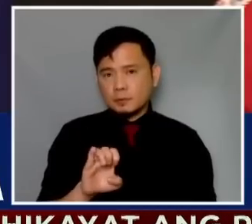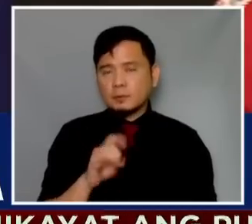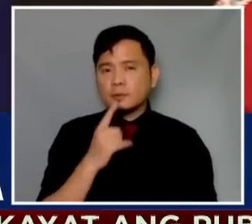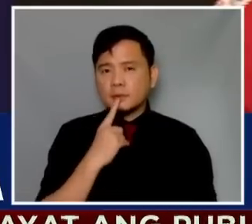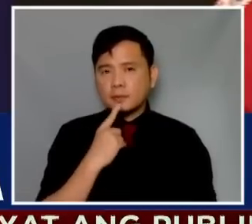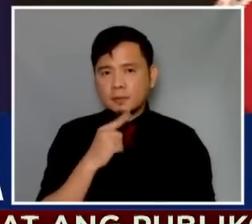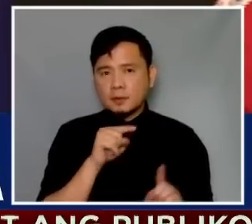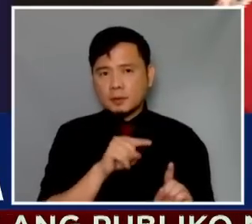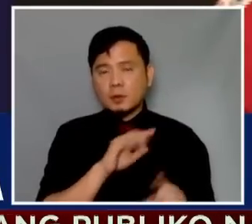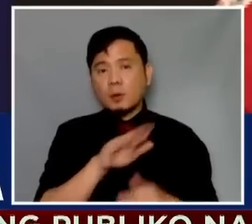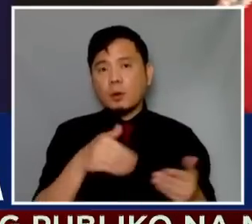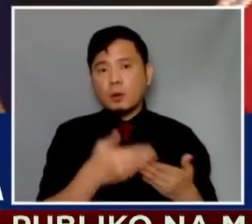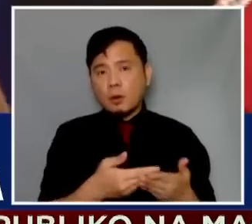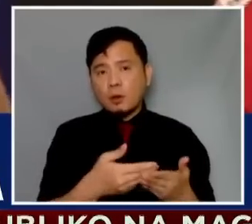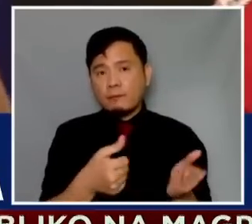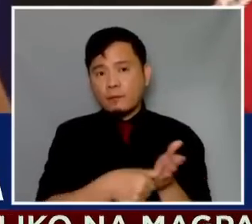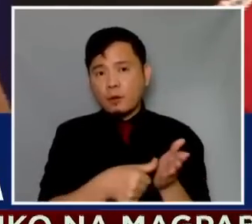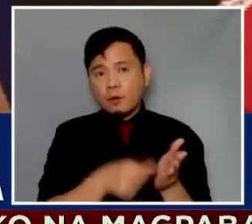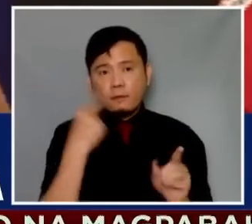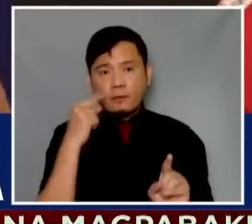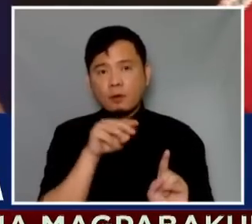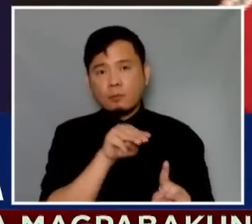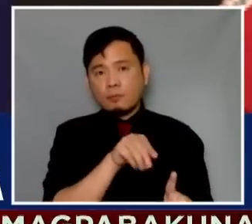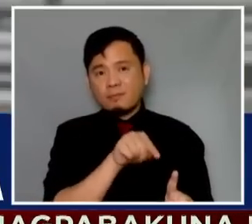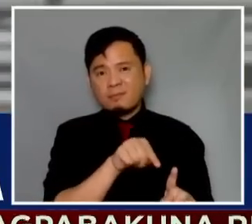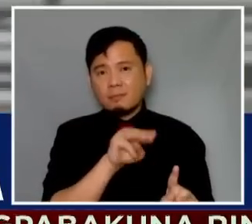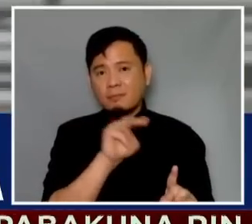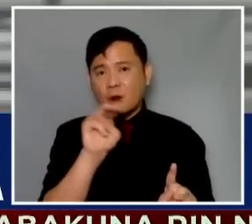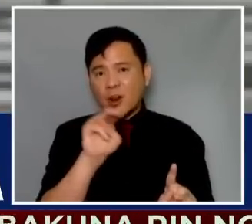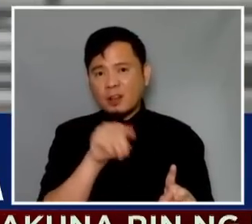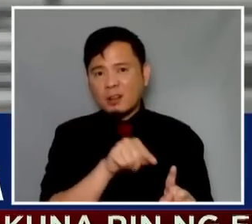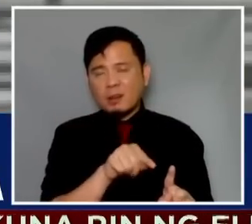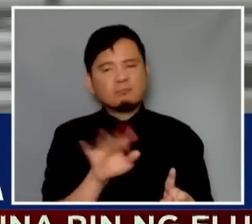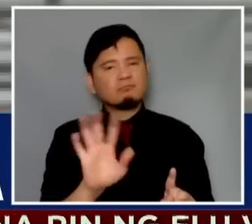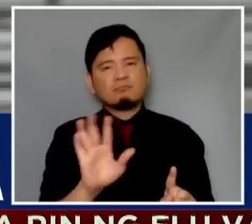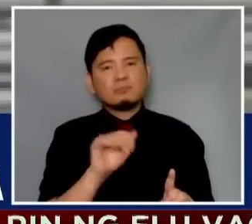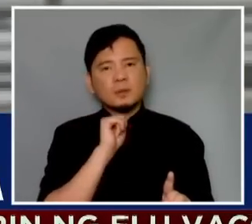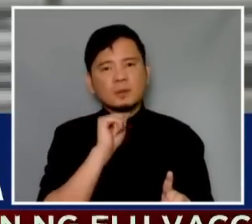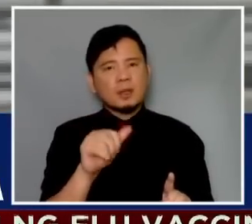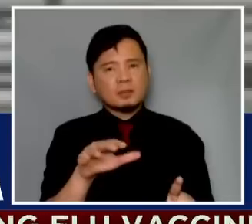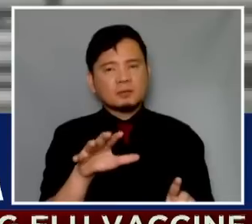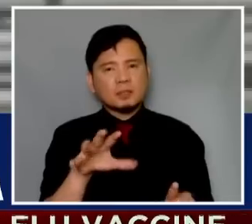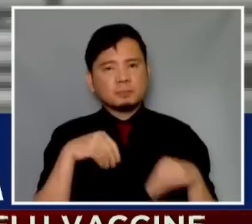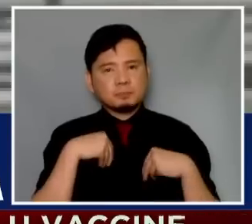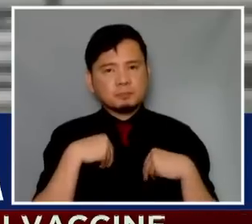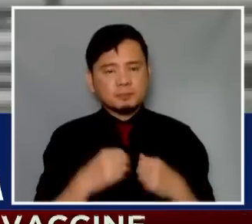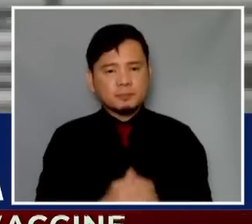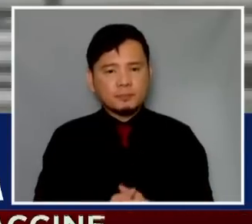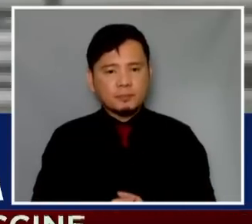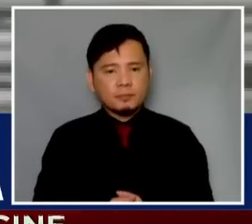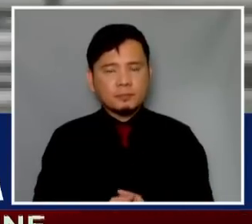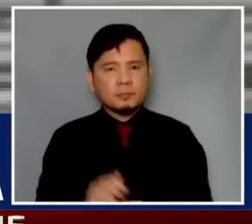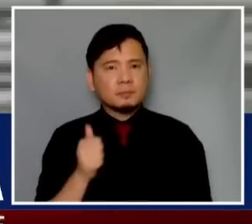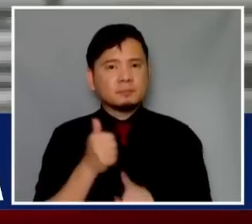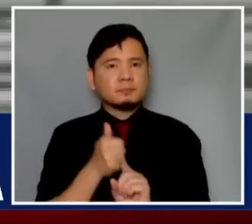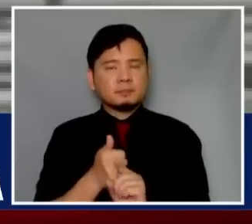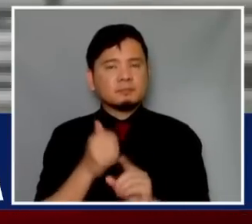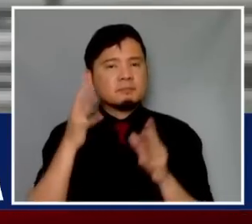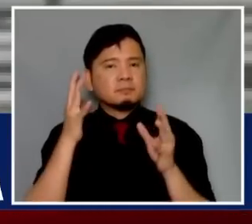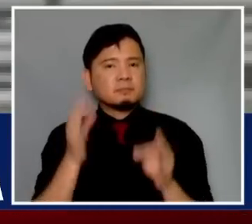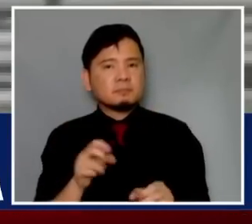lahat ng boto kay Marcoleta. Nagpasya umano si Marcoleta na umatras sa laban dahil sa mababa